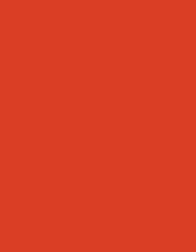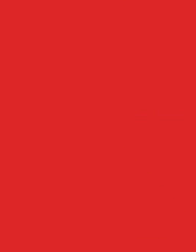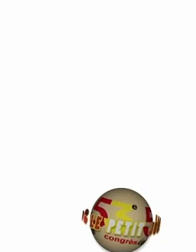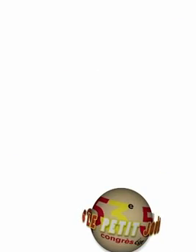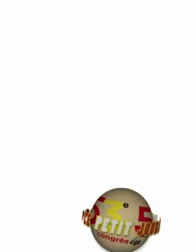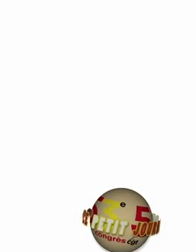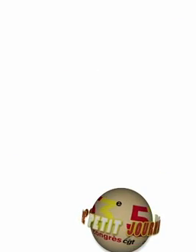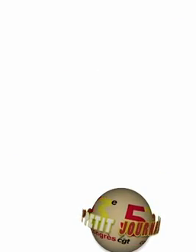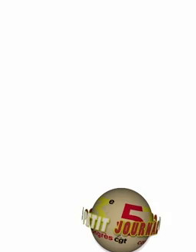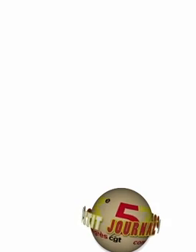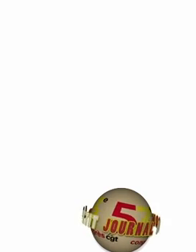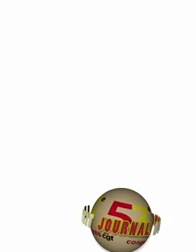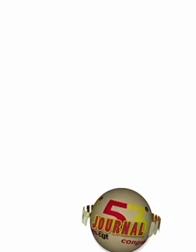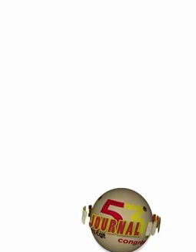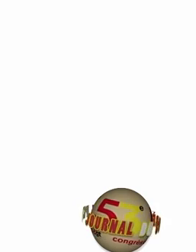Vous êtes sur RTL.